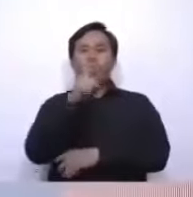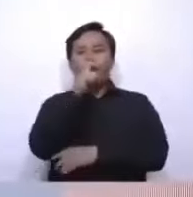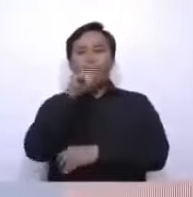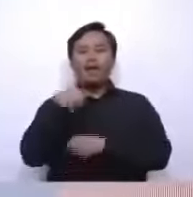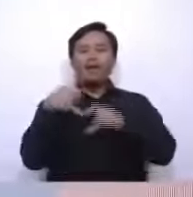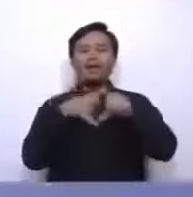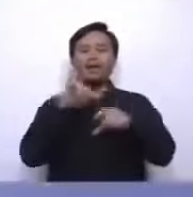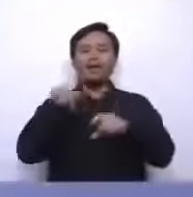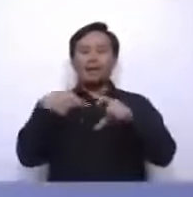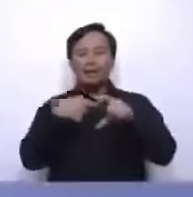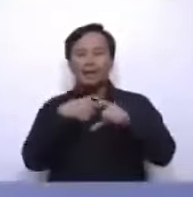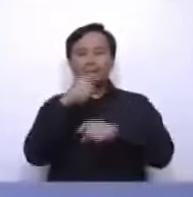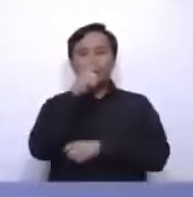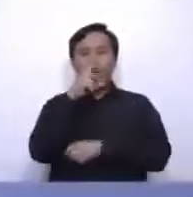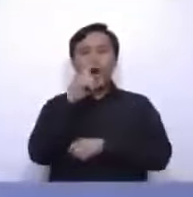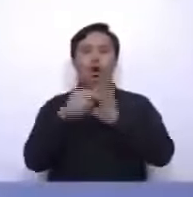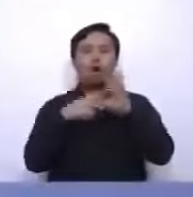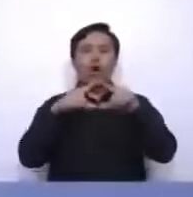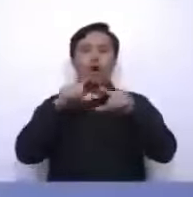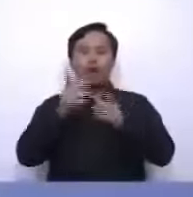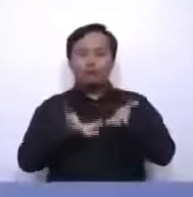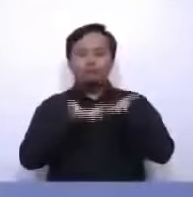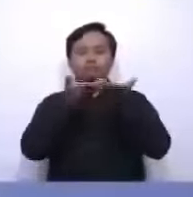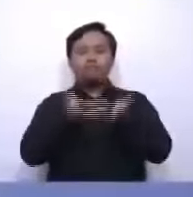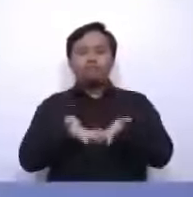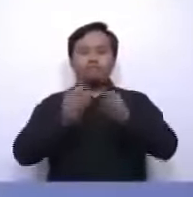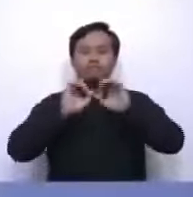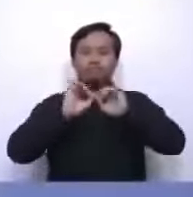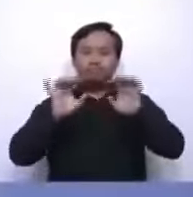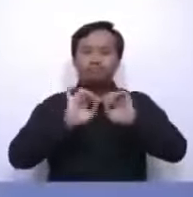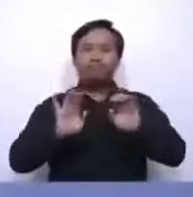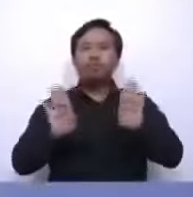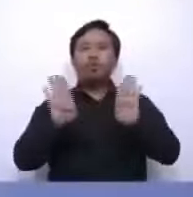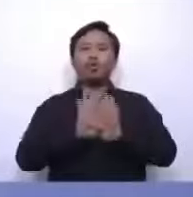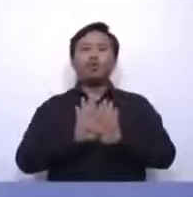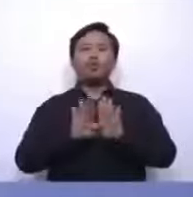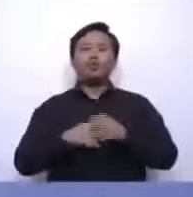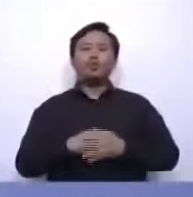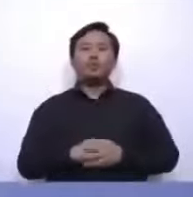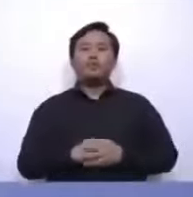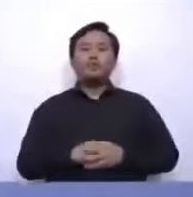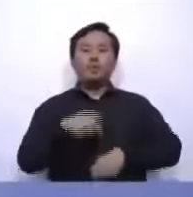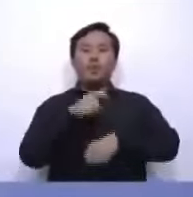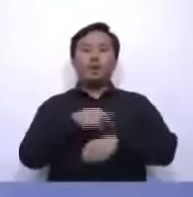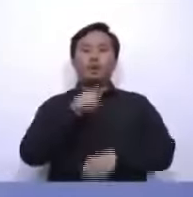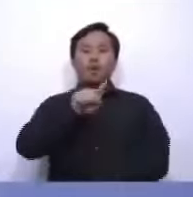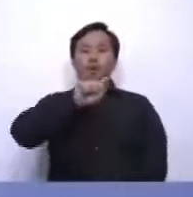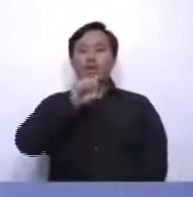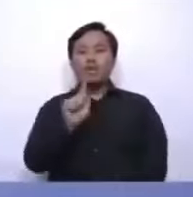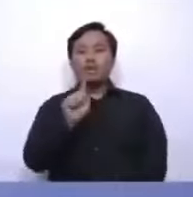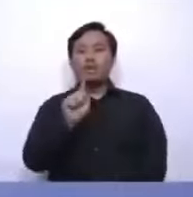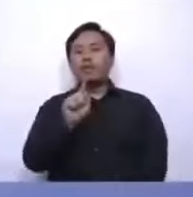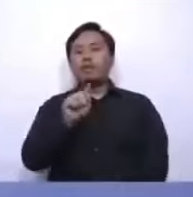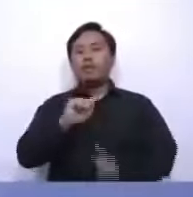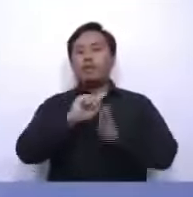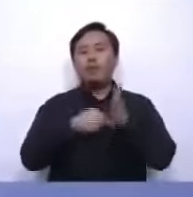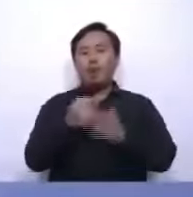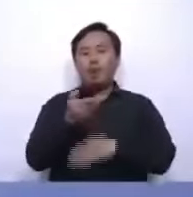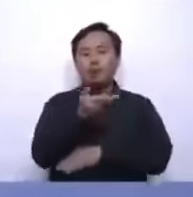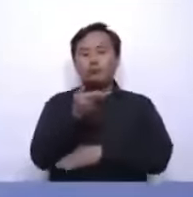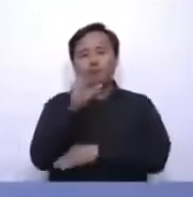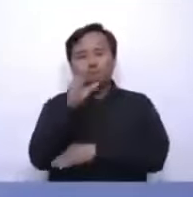dan Bapak Ronald Surapraja dipersilahkan untuk memberikan pernyataan penutup selama 1 menit dimulai